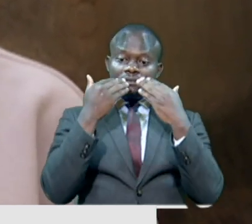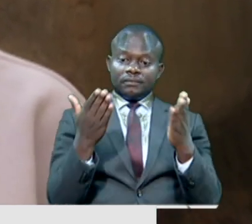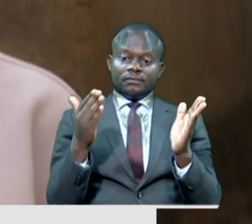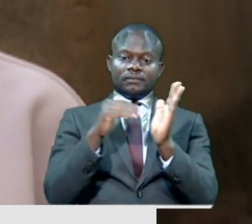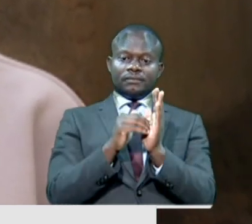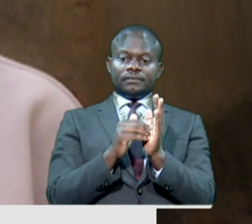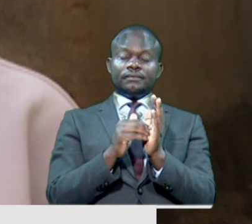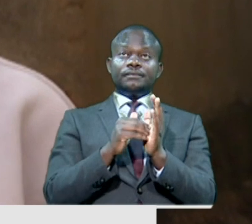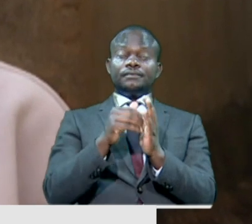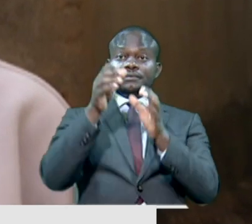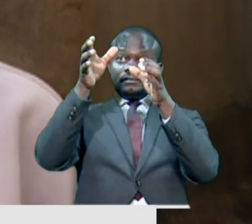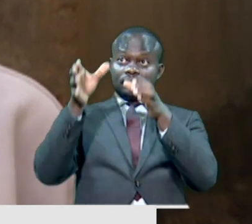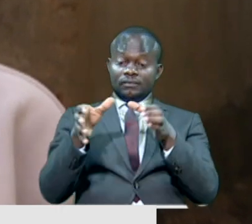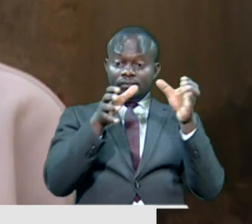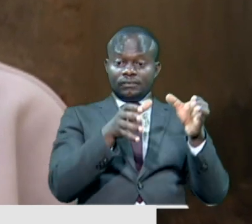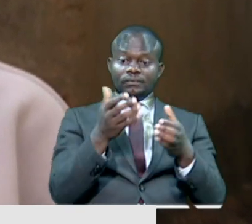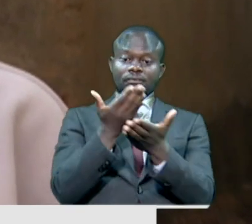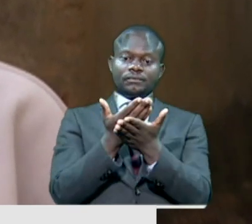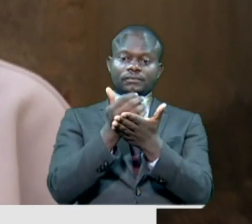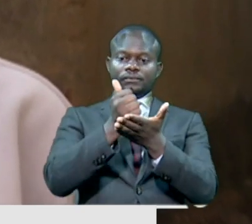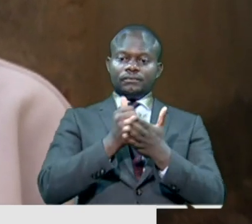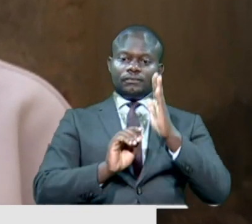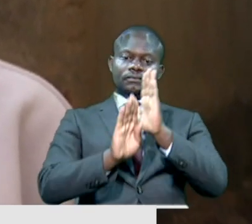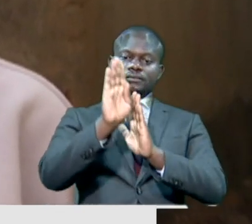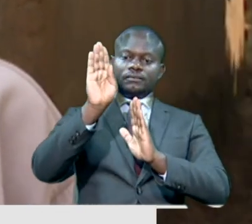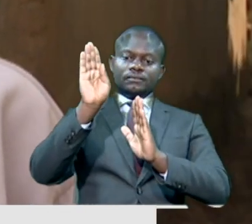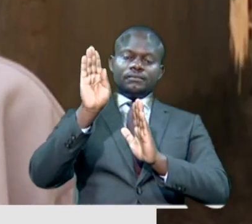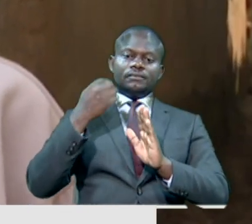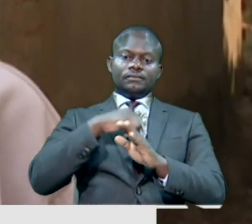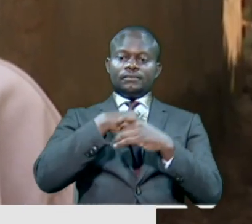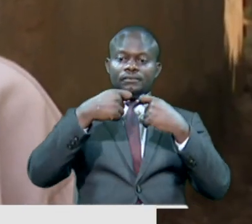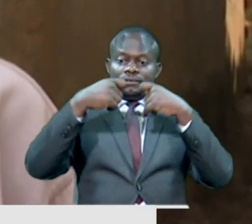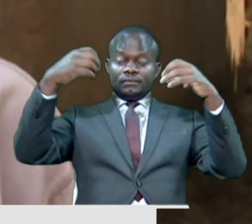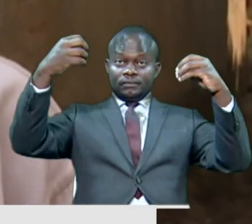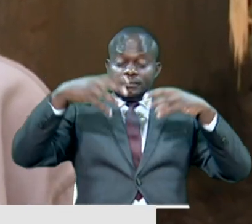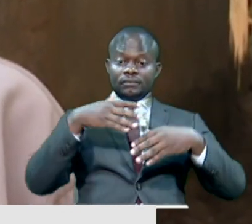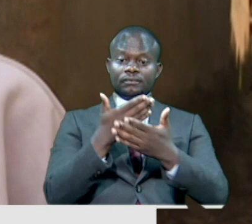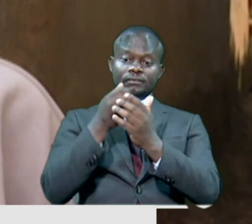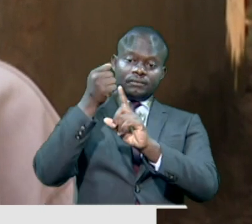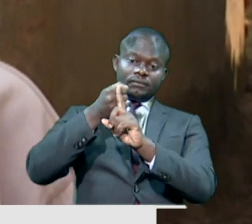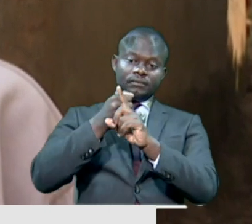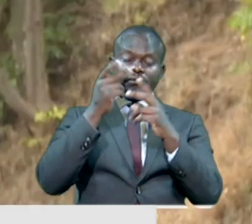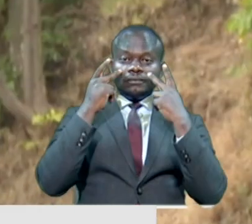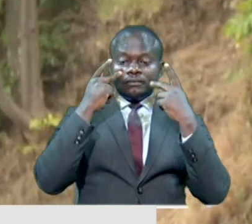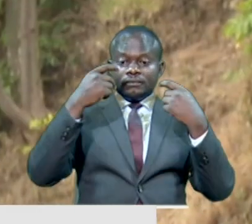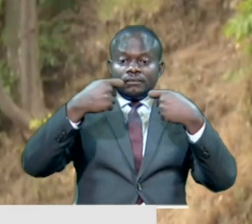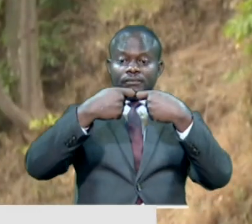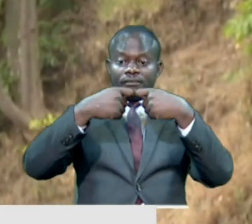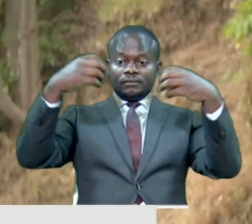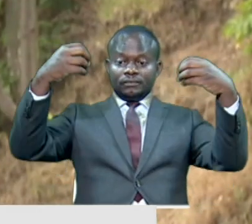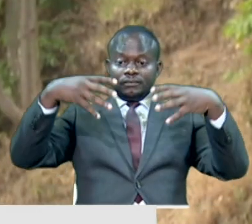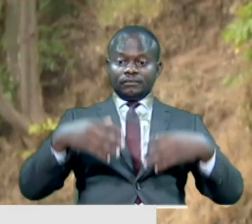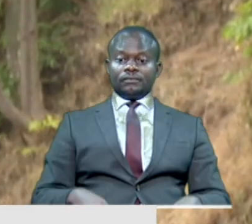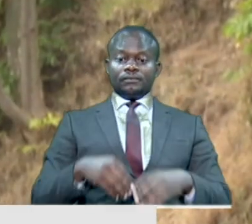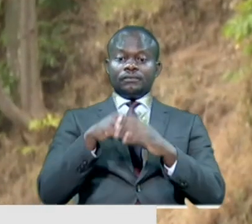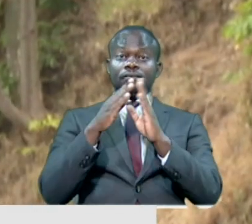nkaba ndani poto natwe turi kugira ngo mutugeze iterambere ry'umuriro. Mugomba natwe kutuvuganira tukabona umuriro. Umudugudu wa Kanyana